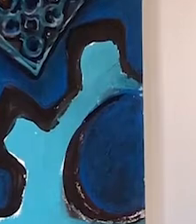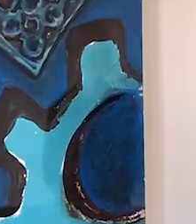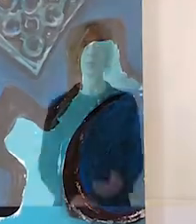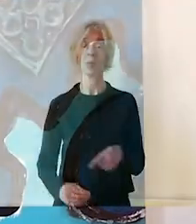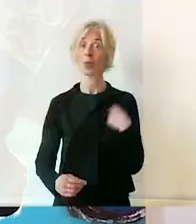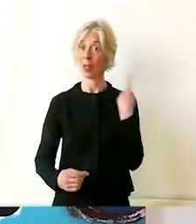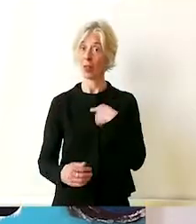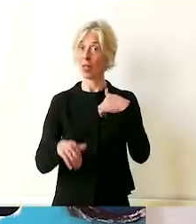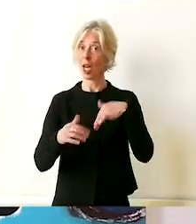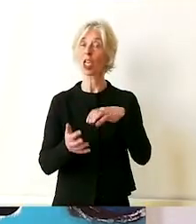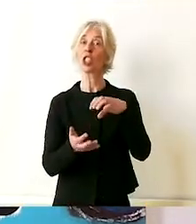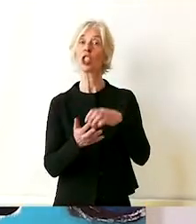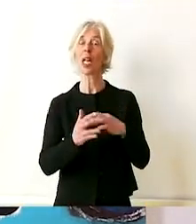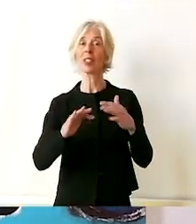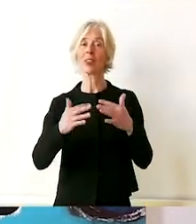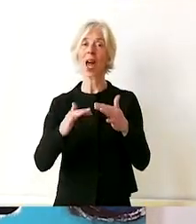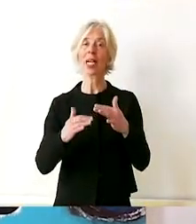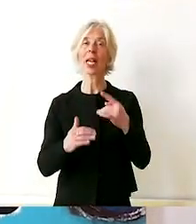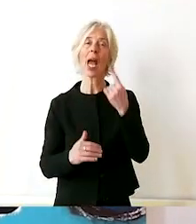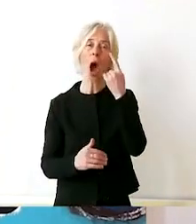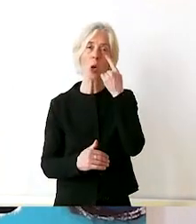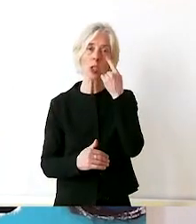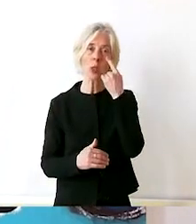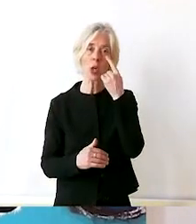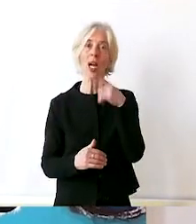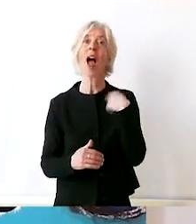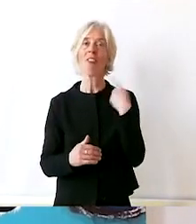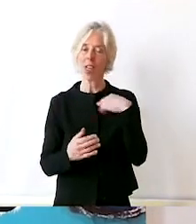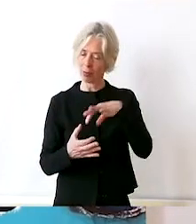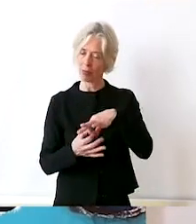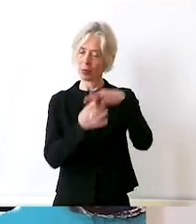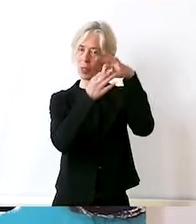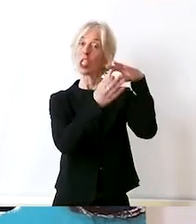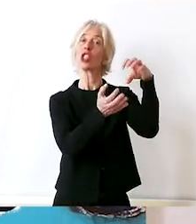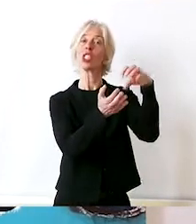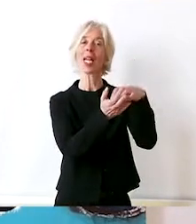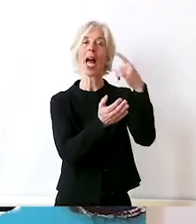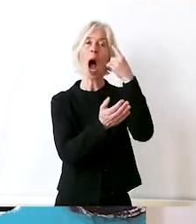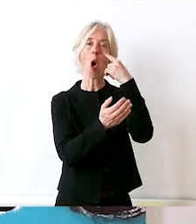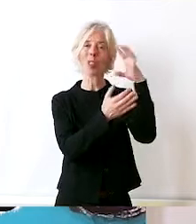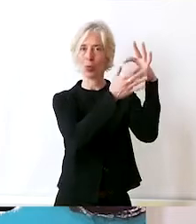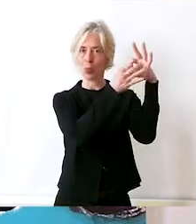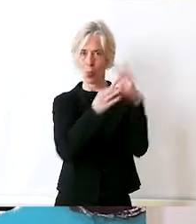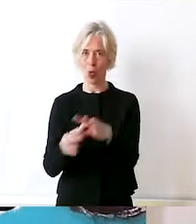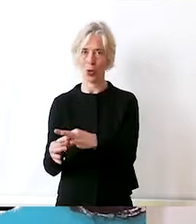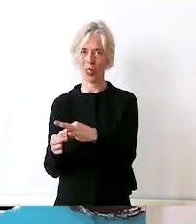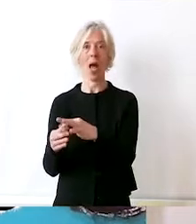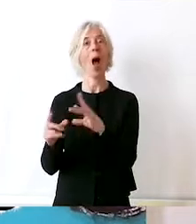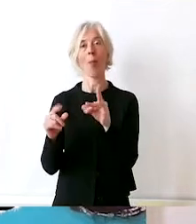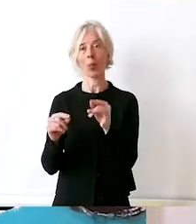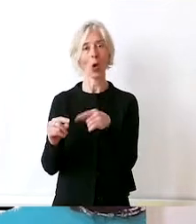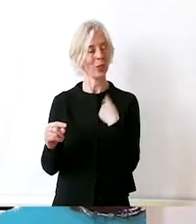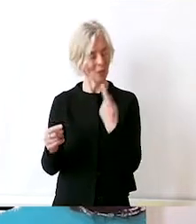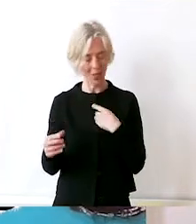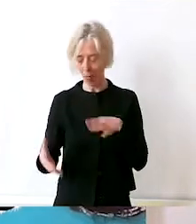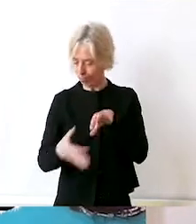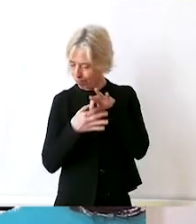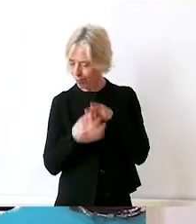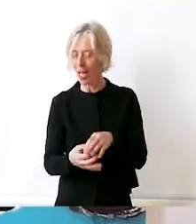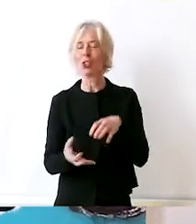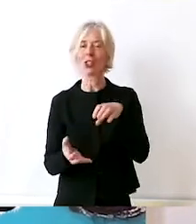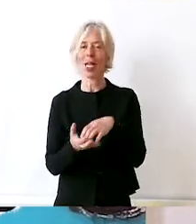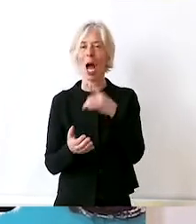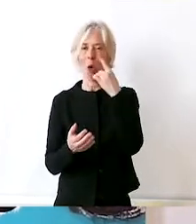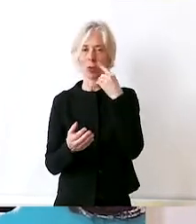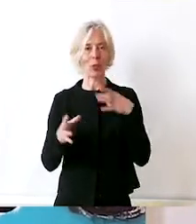Die Stadtwerke Augsburg sind eine Tochter der Stadt Augsburg. Wir gehören den Bürgerinnen und Bürgern und wir unterstützen die